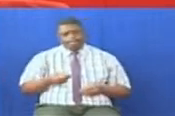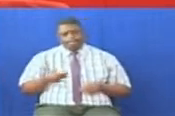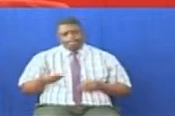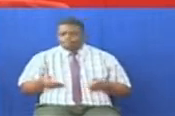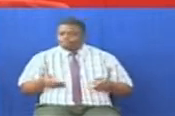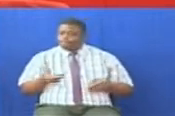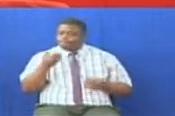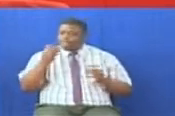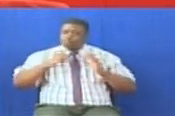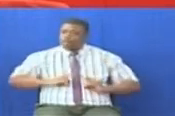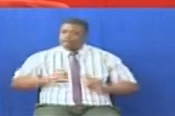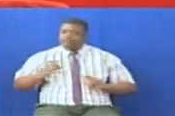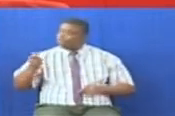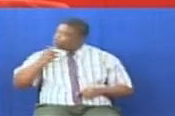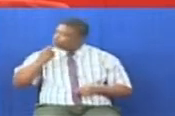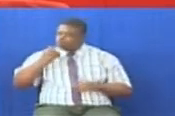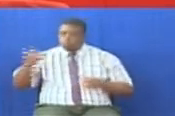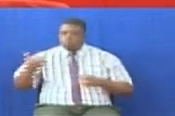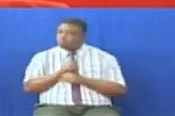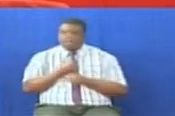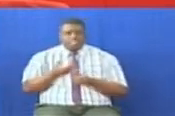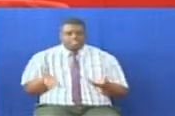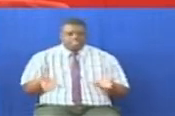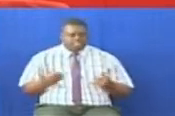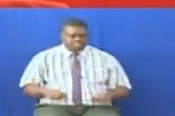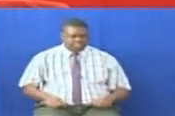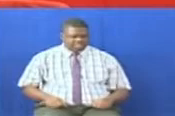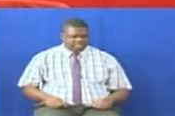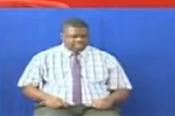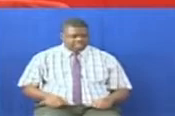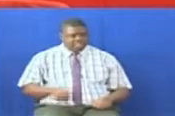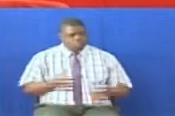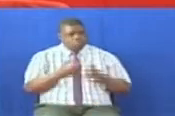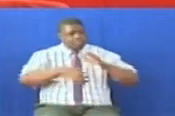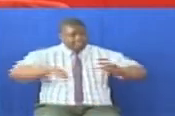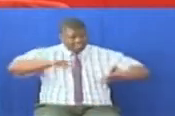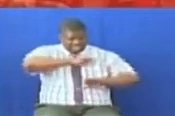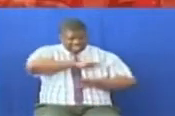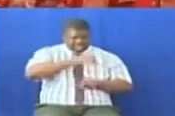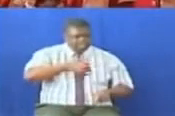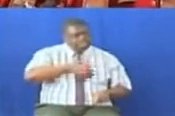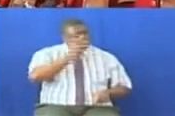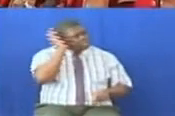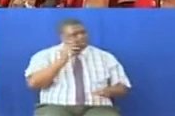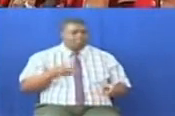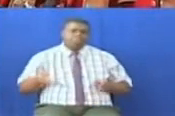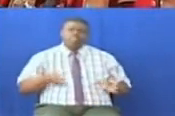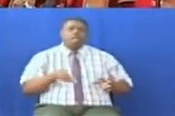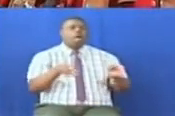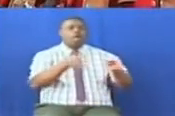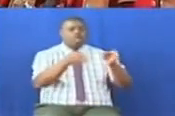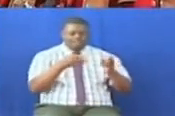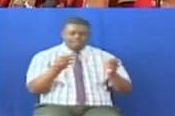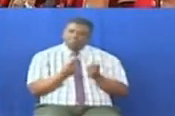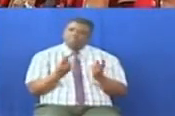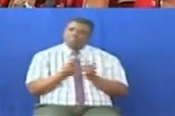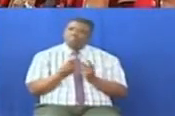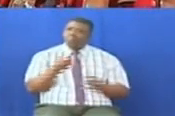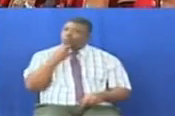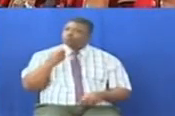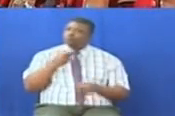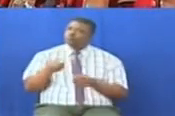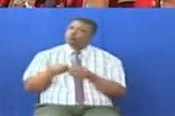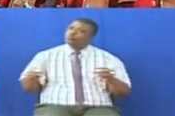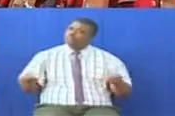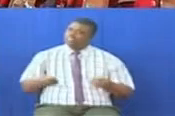posho hawajapata. Lakini vile vile hao wenye viti wa serikali za mitaa wanacheleweshwa sana posho zao pia. Pamoja na kuwa posho yao sio